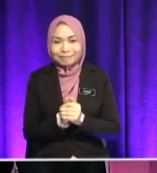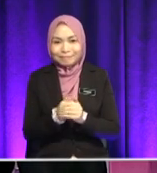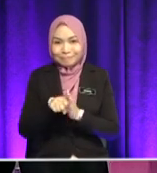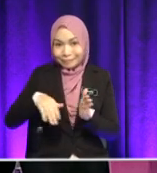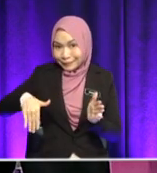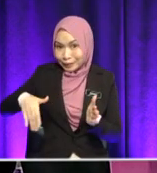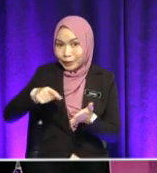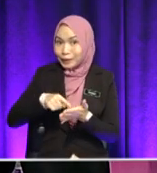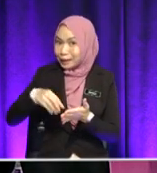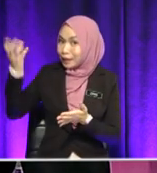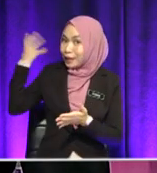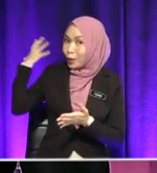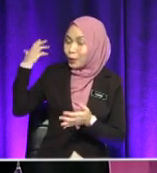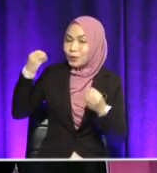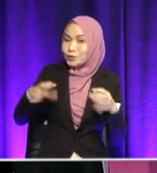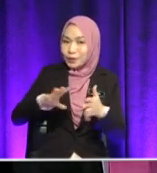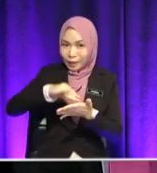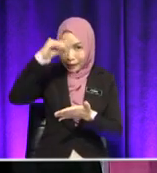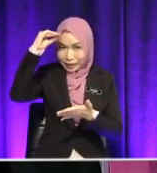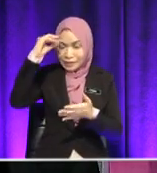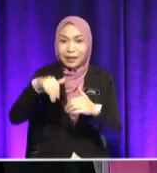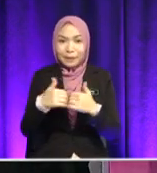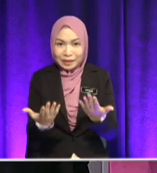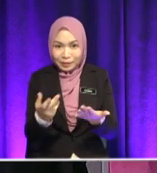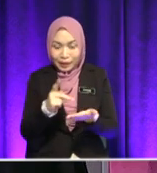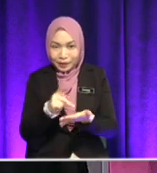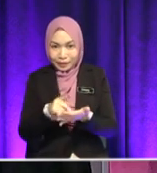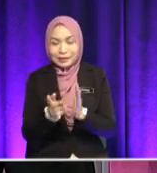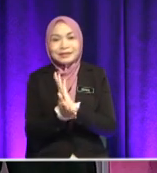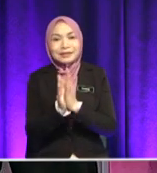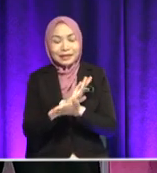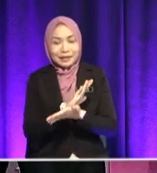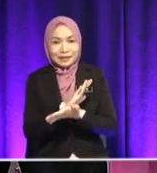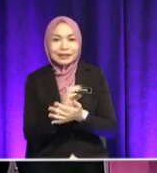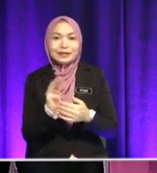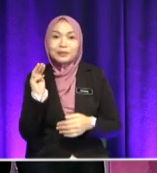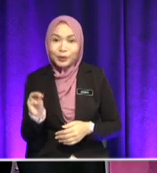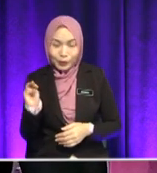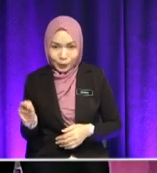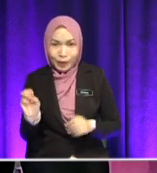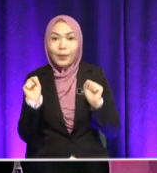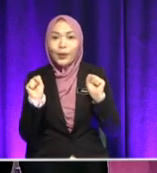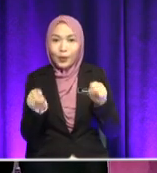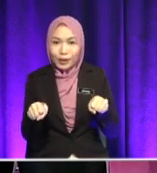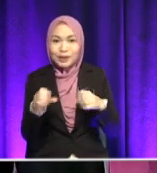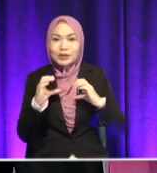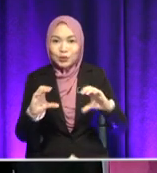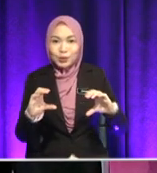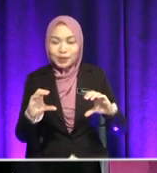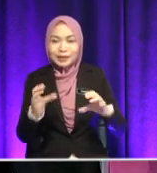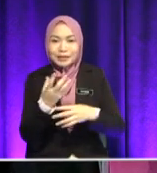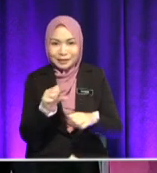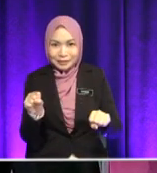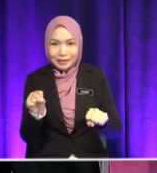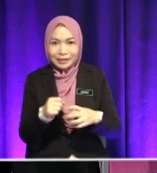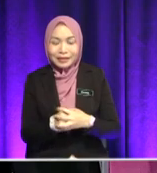bila pasti tambah ini ikut tempat masing-masing oke di sini ada pelajar juga event dia coba-coba selesaikan semua kali ikut tempat